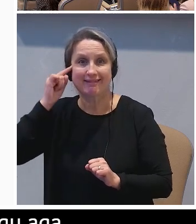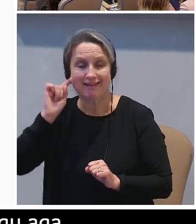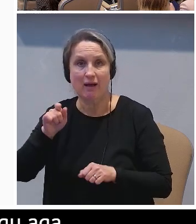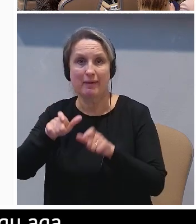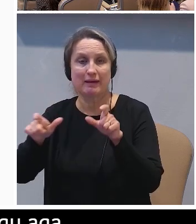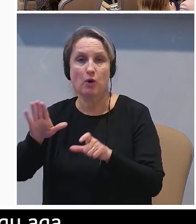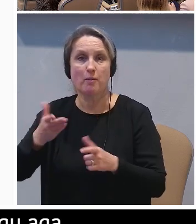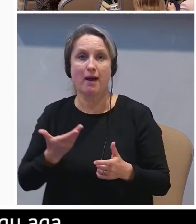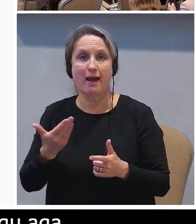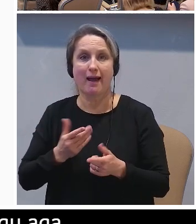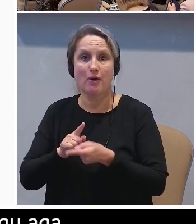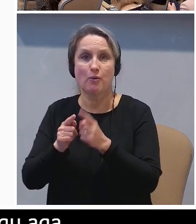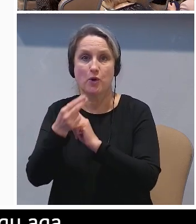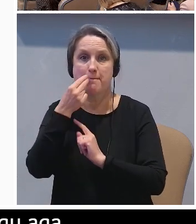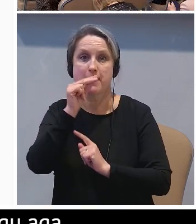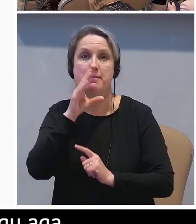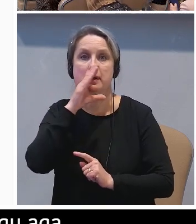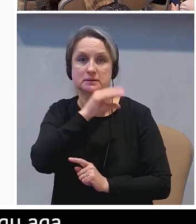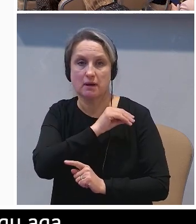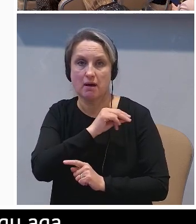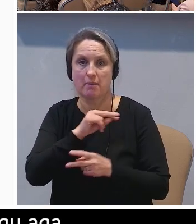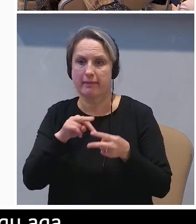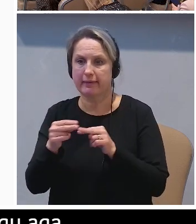teha, ei ole